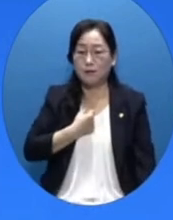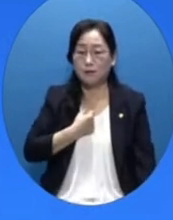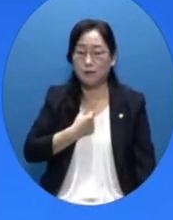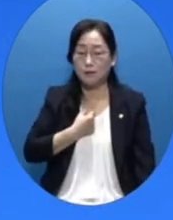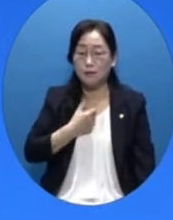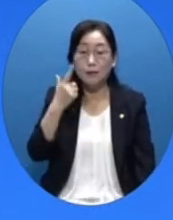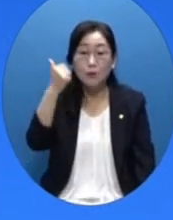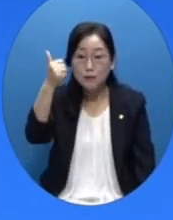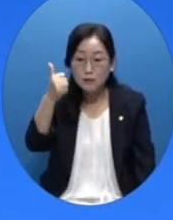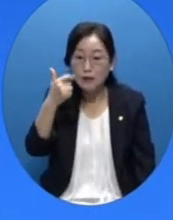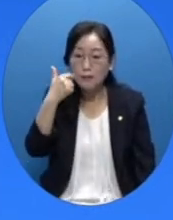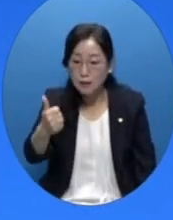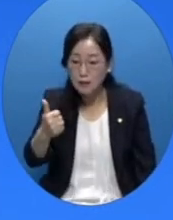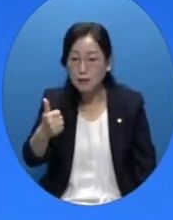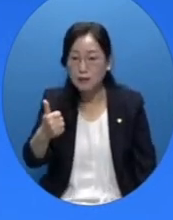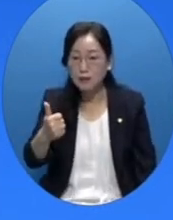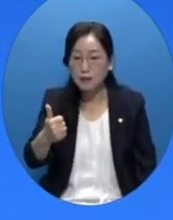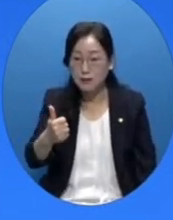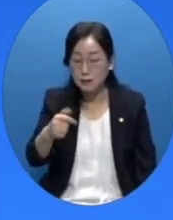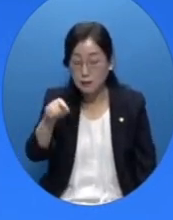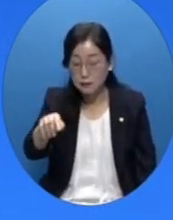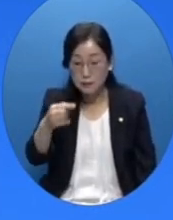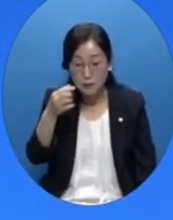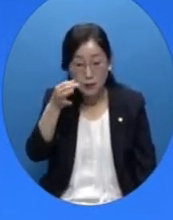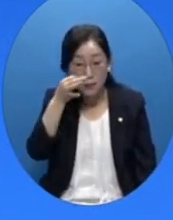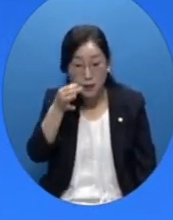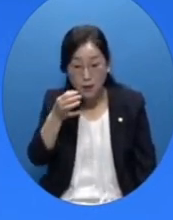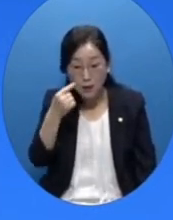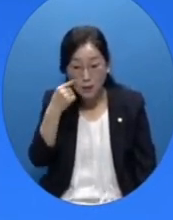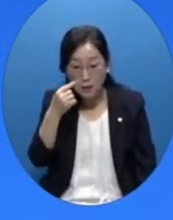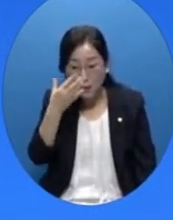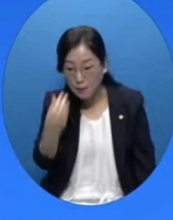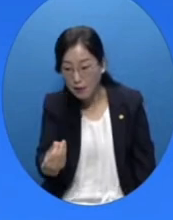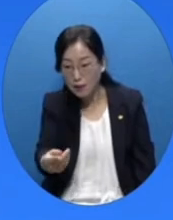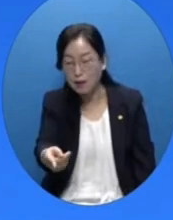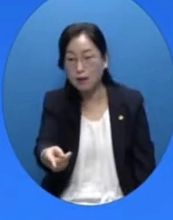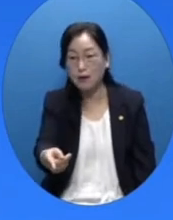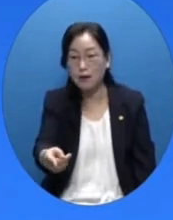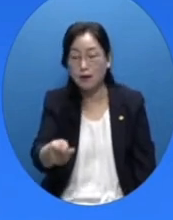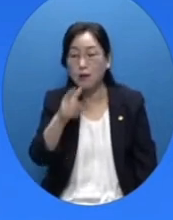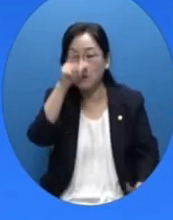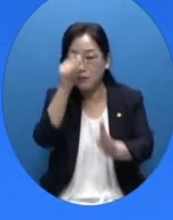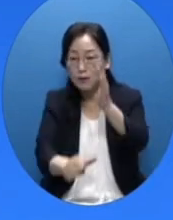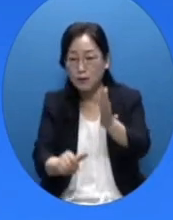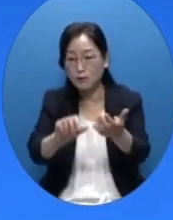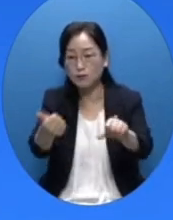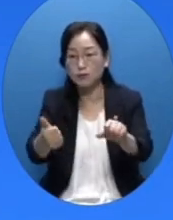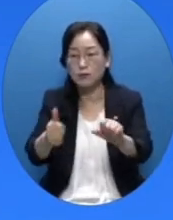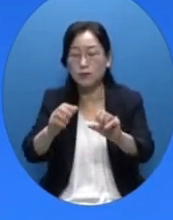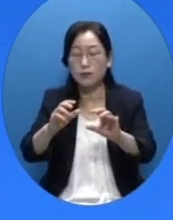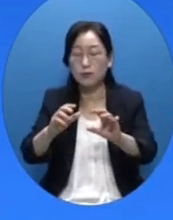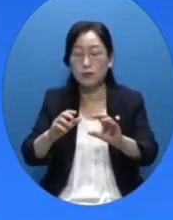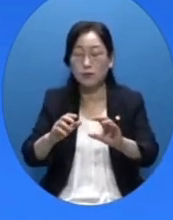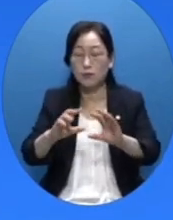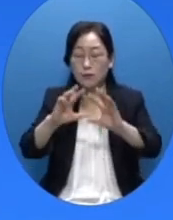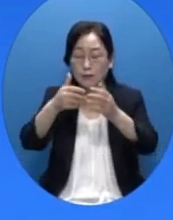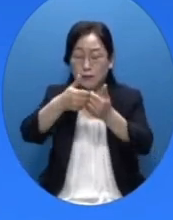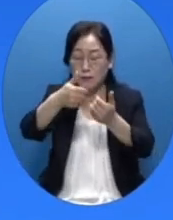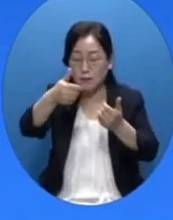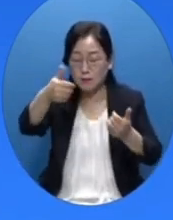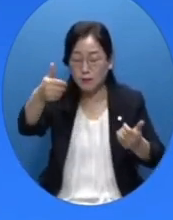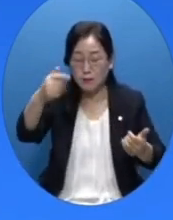목사님 인자기 아버님이 눈에 보는 앞에서 물이 빠져서 생각 따라 시는 모습으로 커 카 컬 주목을